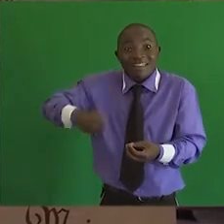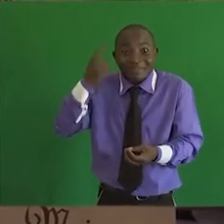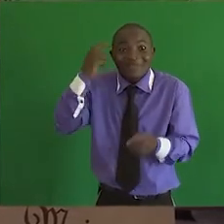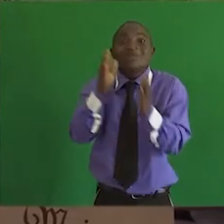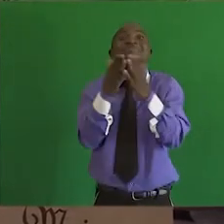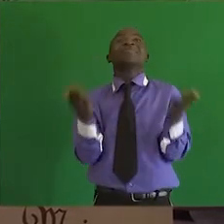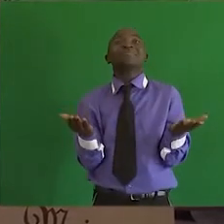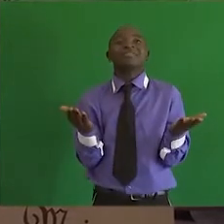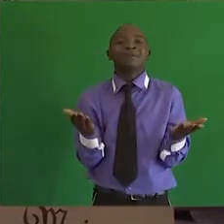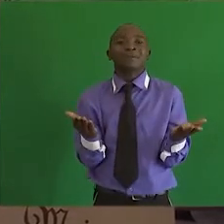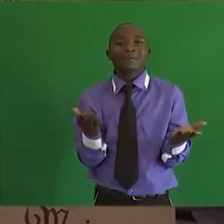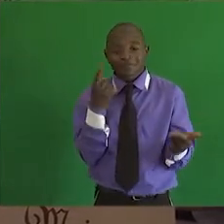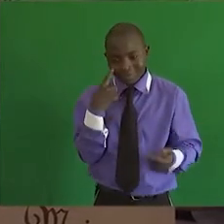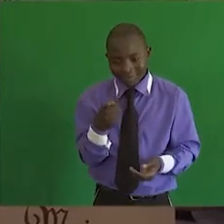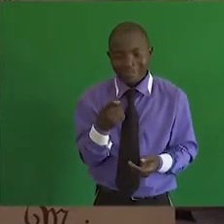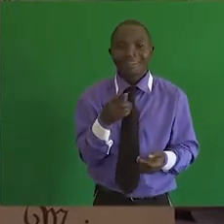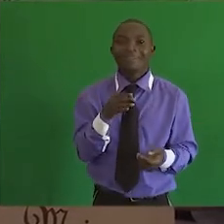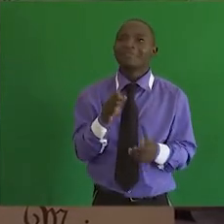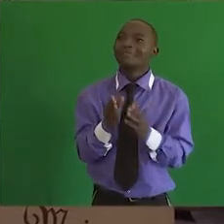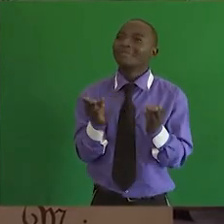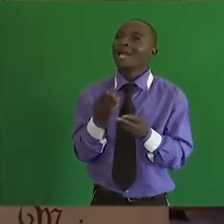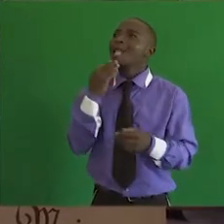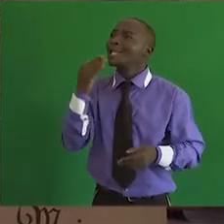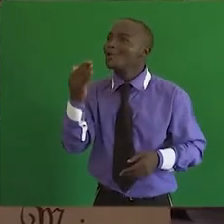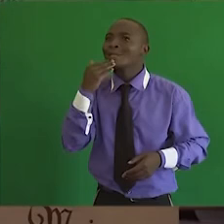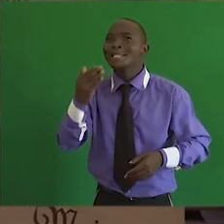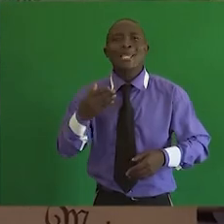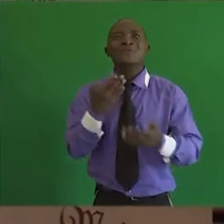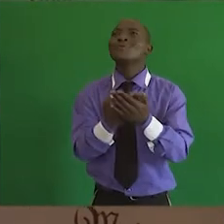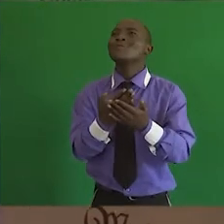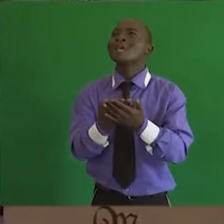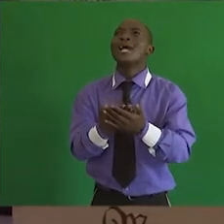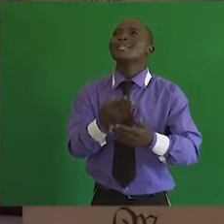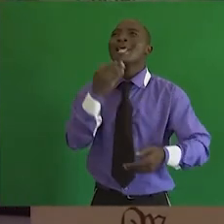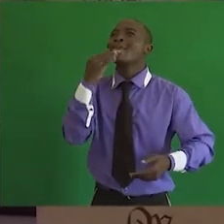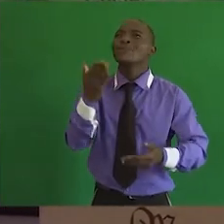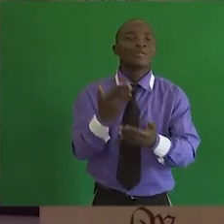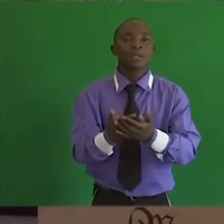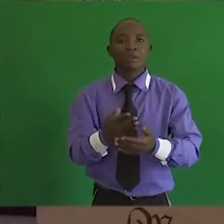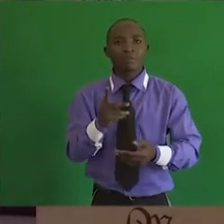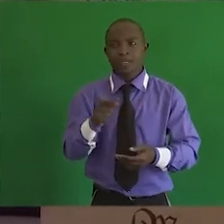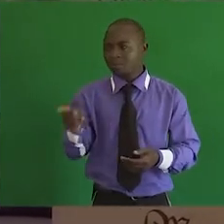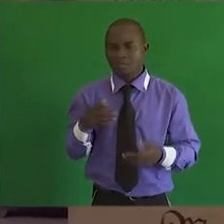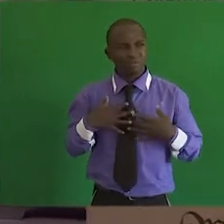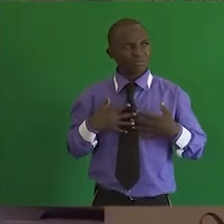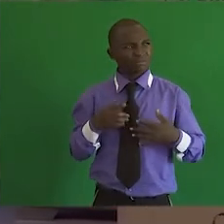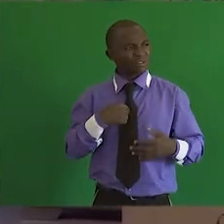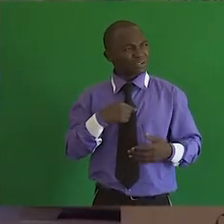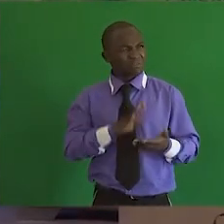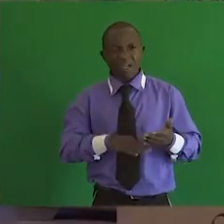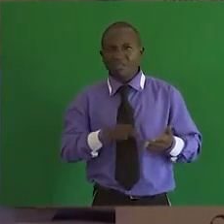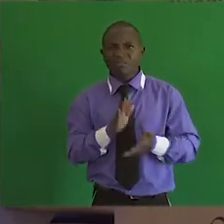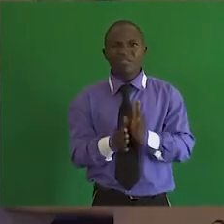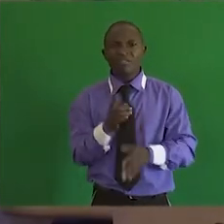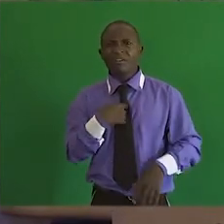tiri kuendesera mai vegoromonzi. Ndokuti zvinhu zvedu zvifambe zvakanaka. Muroora ataura zvakanaka kuti anzi kana muroora asvika ngaagashire zvepamusha